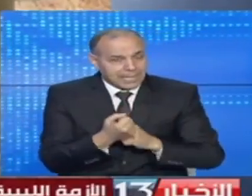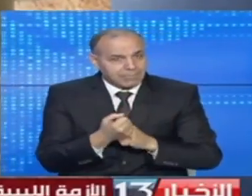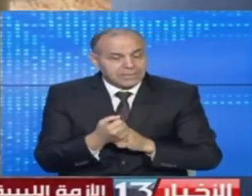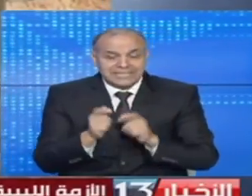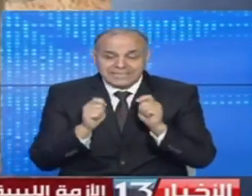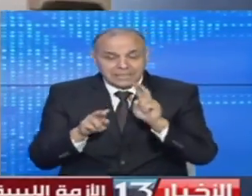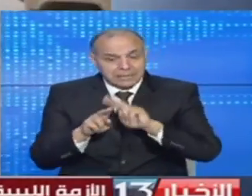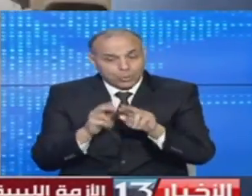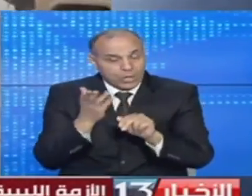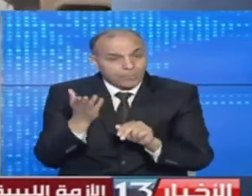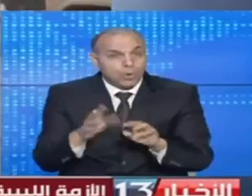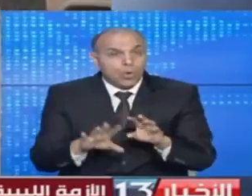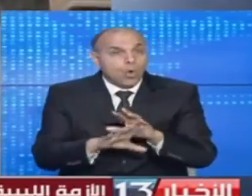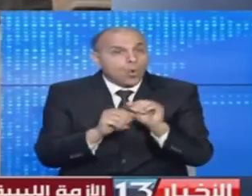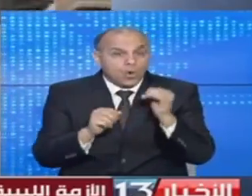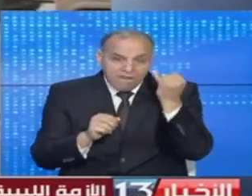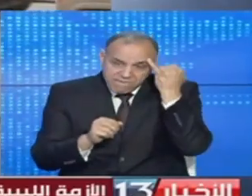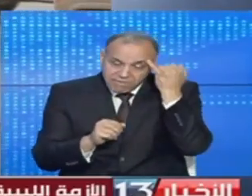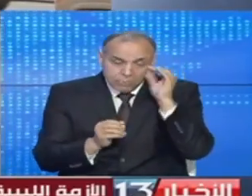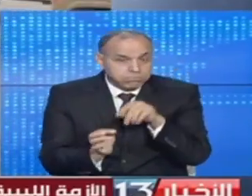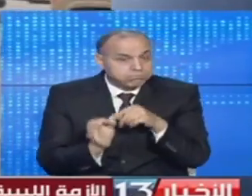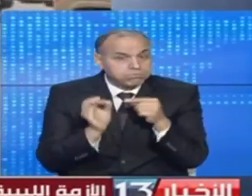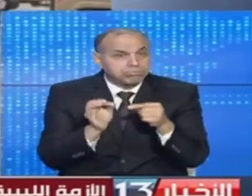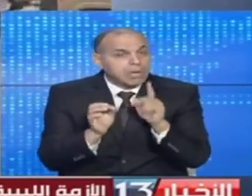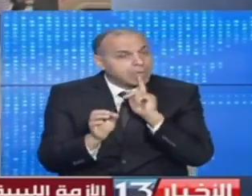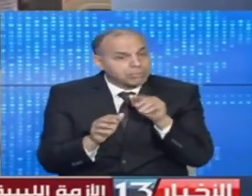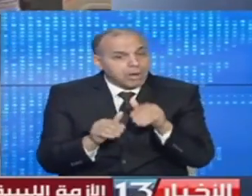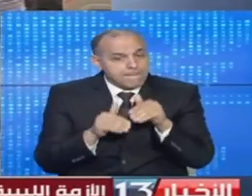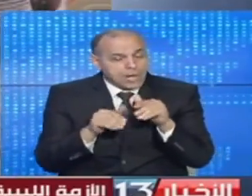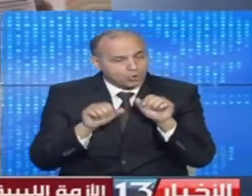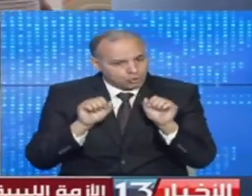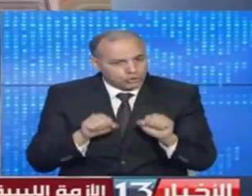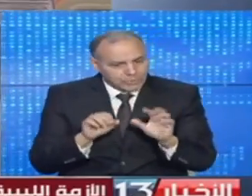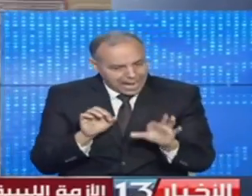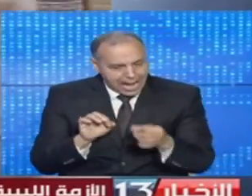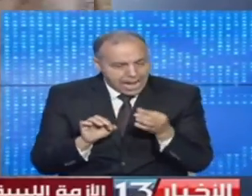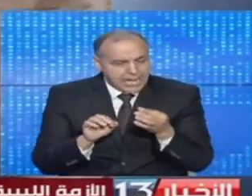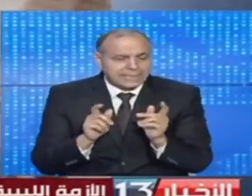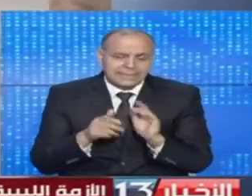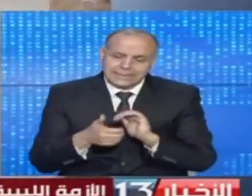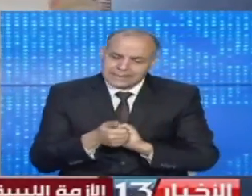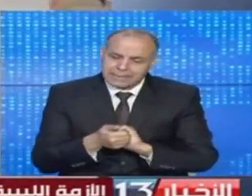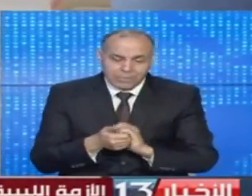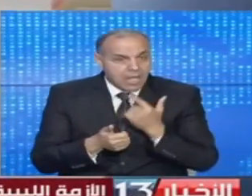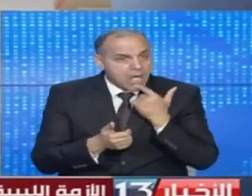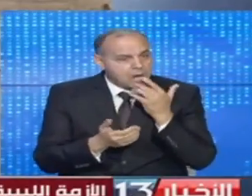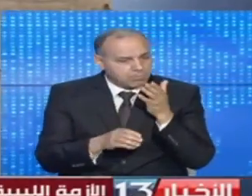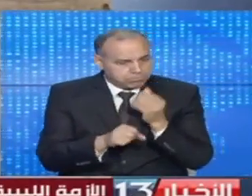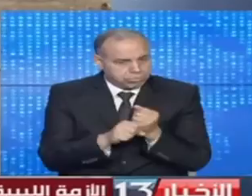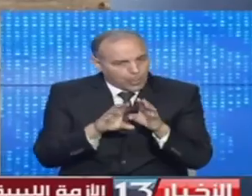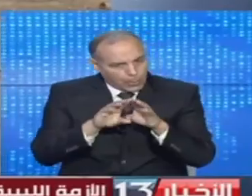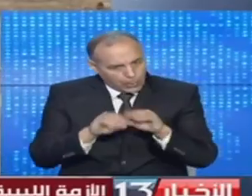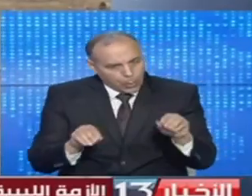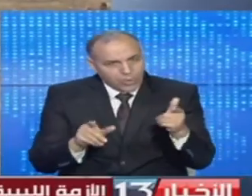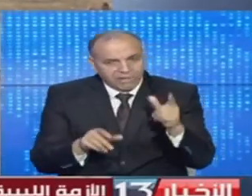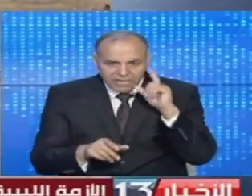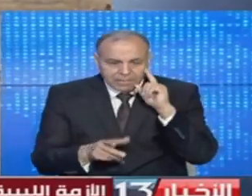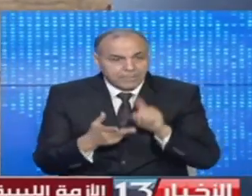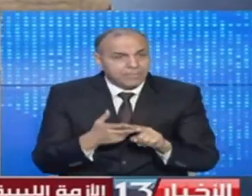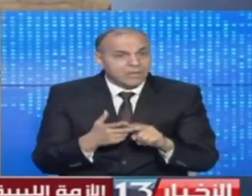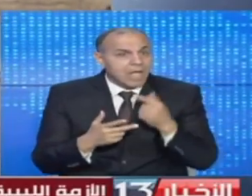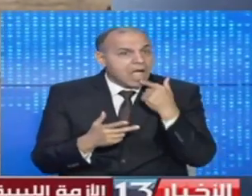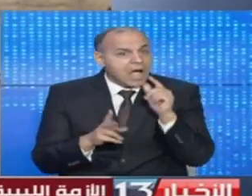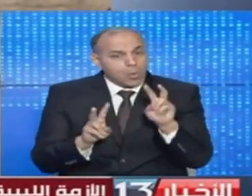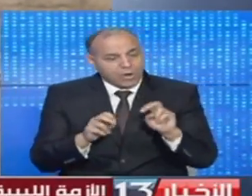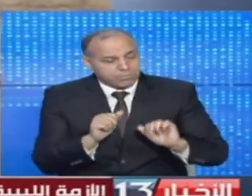السياسيه وكل مبادره قابله للتنفيذ وقادره على ايجاد حل سلمي وتحقيق الاستقرار في البلاد مع